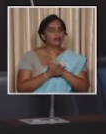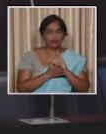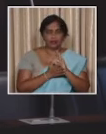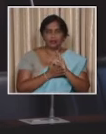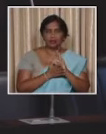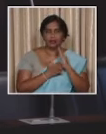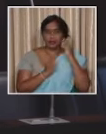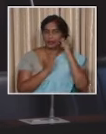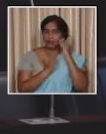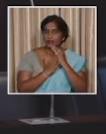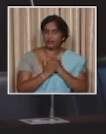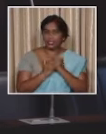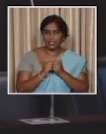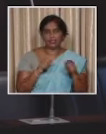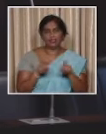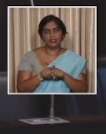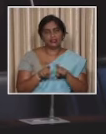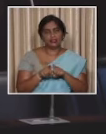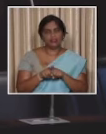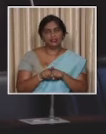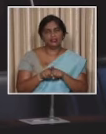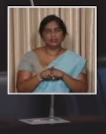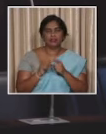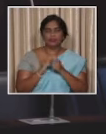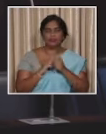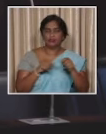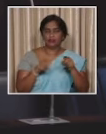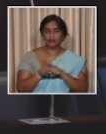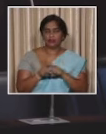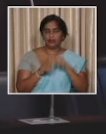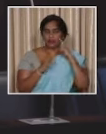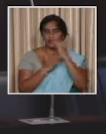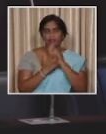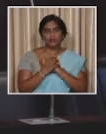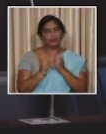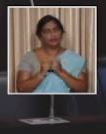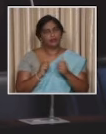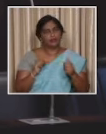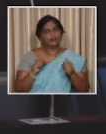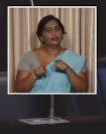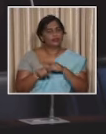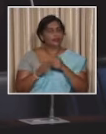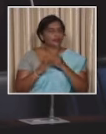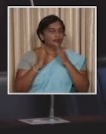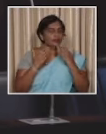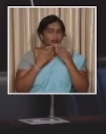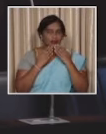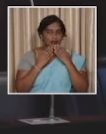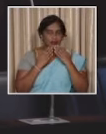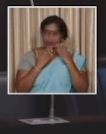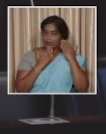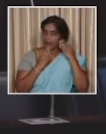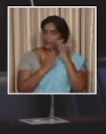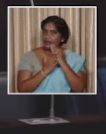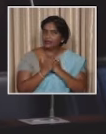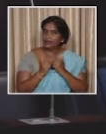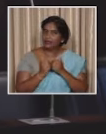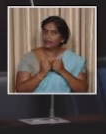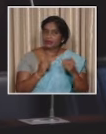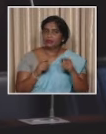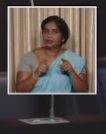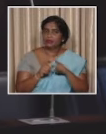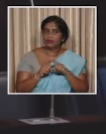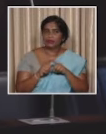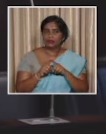කිව්වාම ඔබතුමා එක දවසකින් ඒක නැවත සක්‍රිය කරලා දුම්රිය ලබා දුන්නා. ඒ පිළිබඳව ස්තුතිවන්ත වෙනවා. නමුත් දැන් මේ දුම්රිය